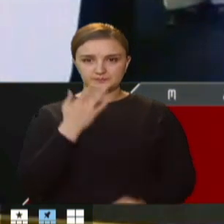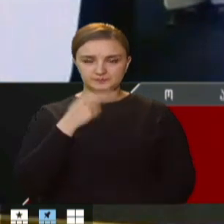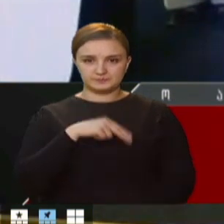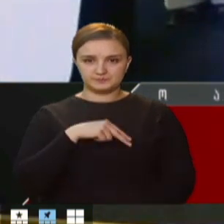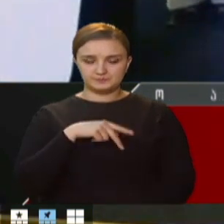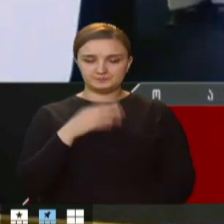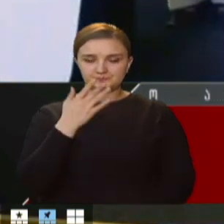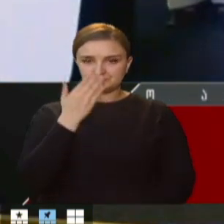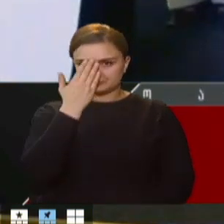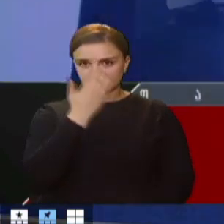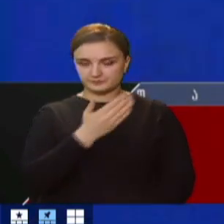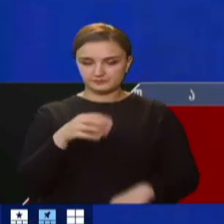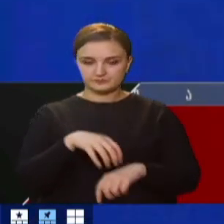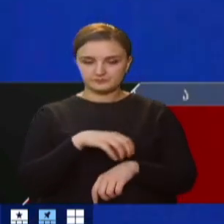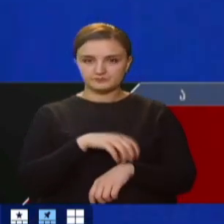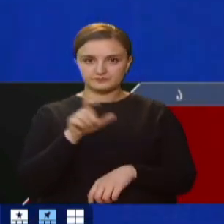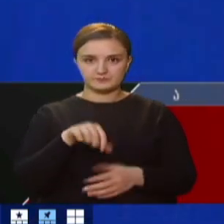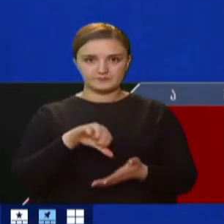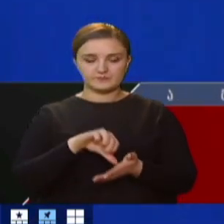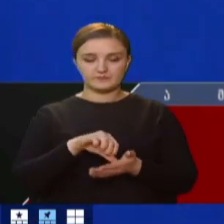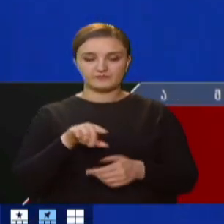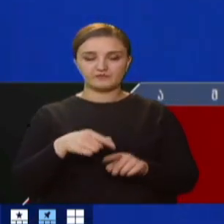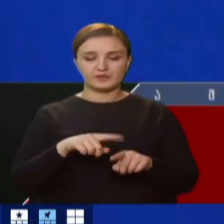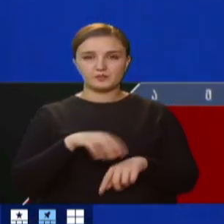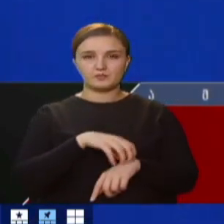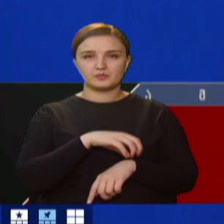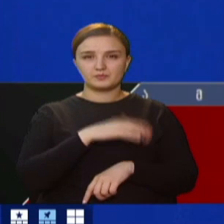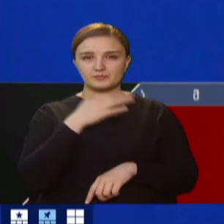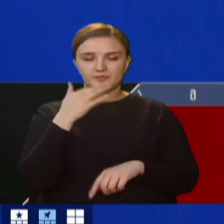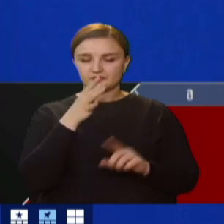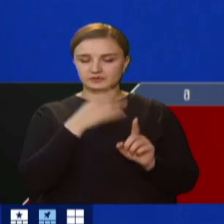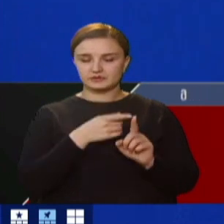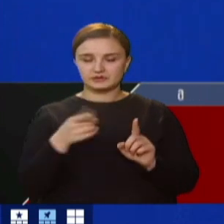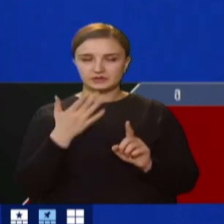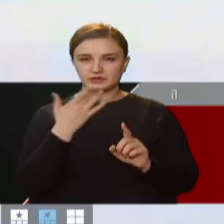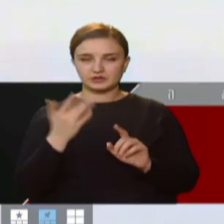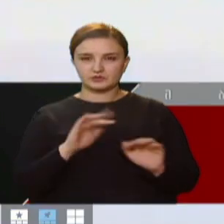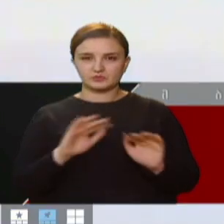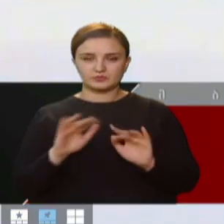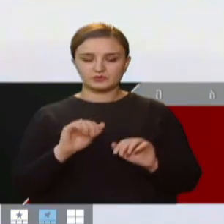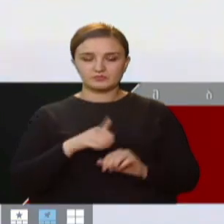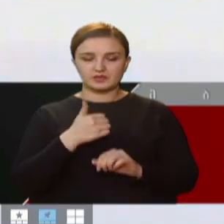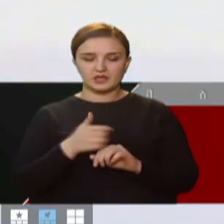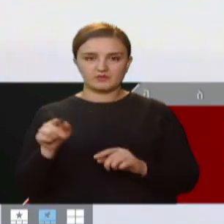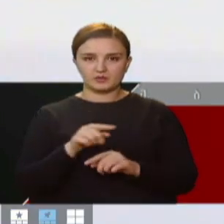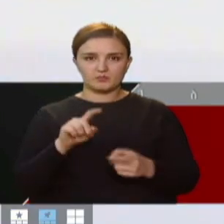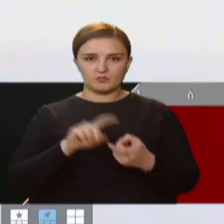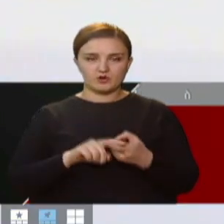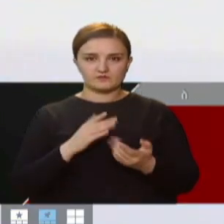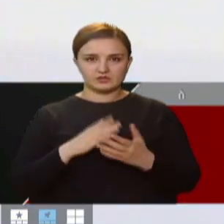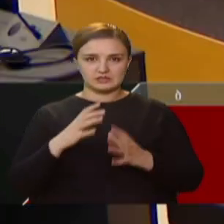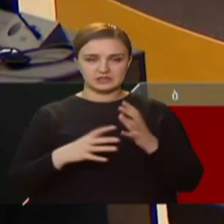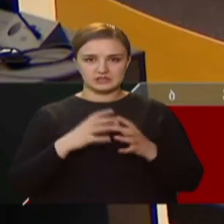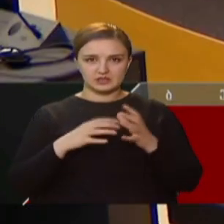Europarlamentarii Europei Sahalho Partia წარმოადგენს იმ პარტიას, რომელიც ბევრი წელია ნაციონალური მოძრაობის მთავარი მოკავშირეა